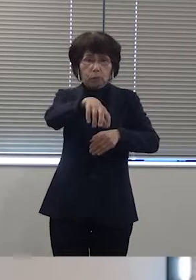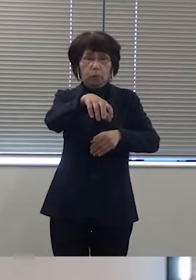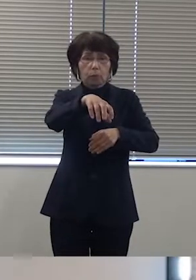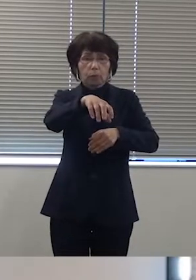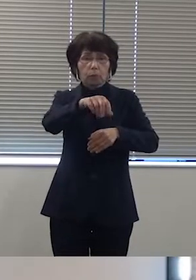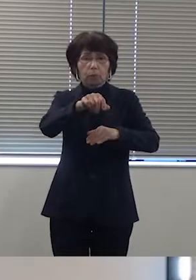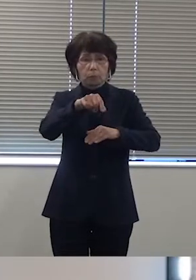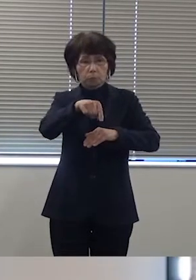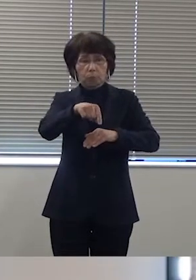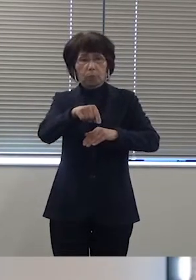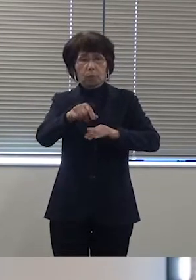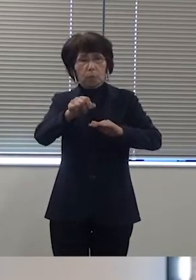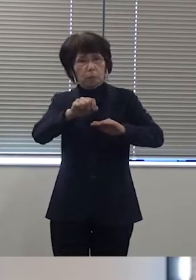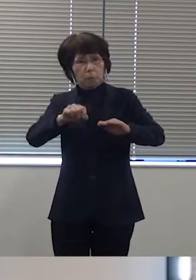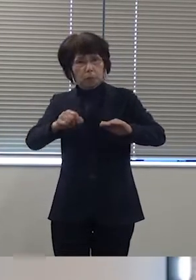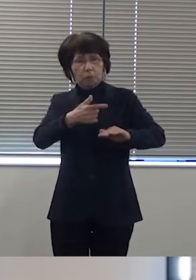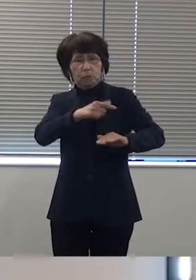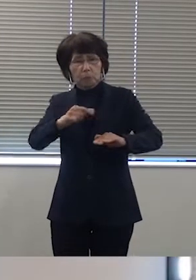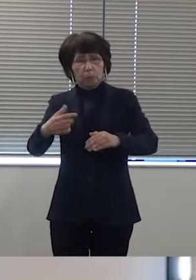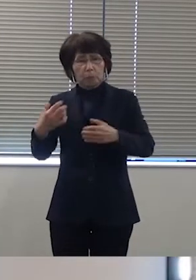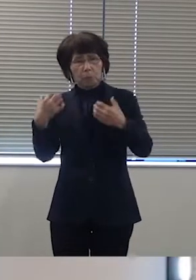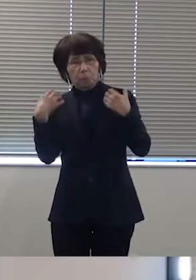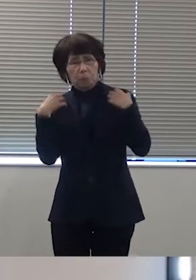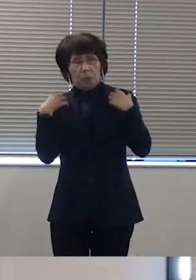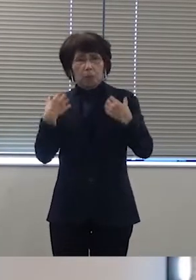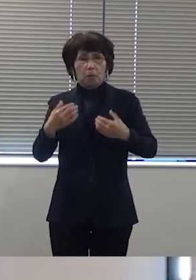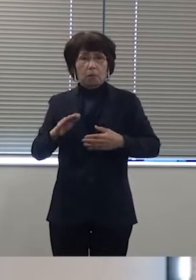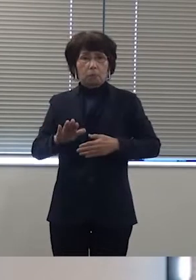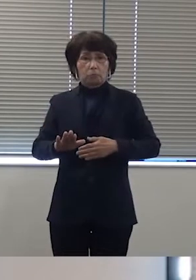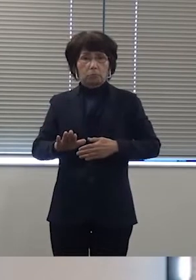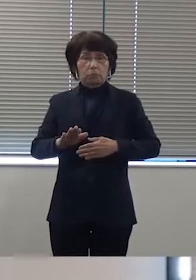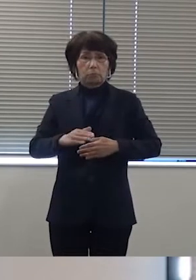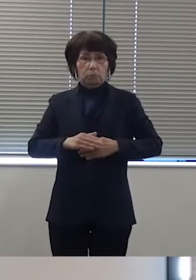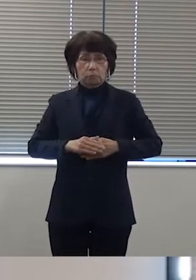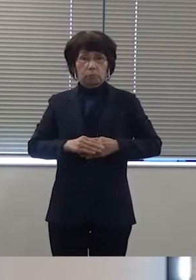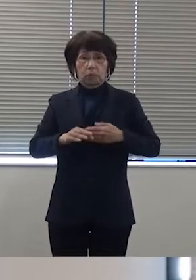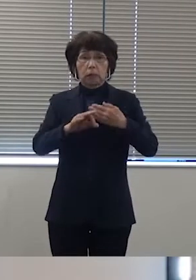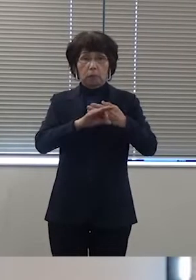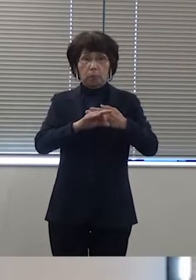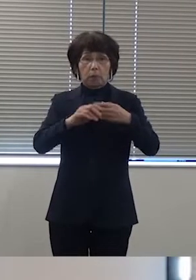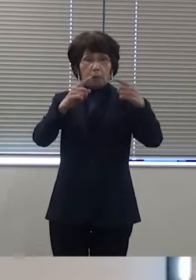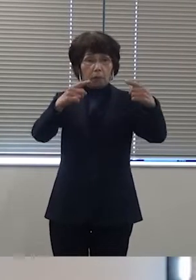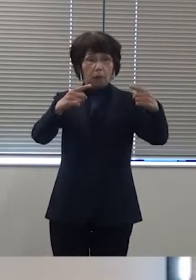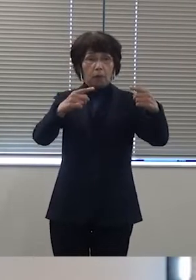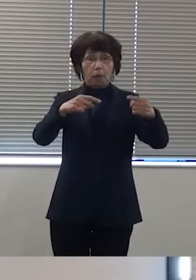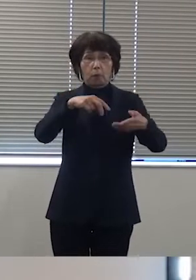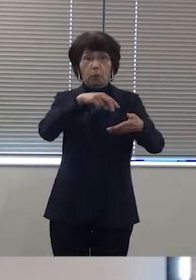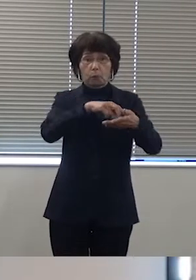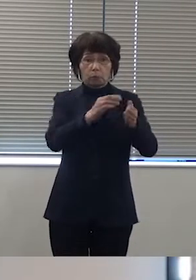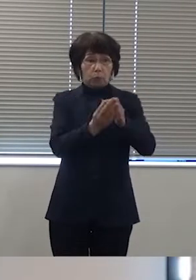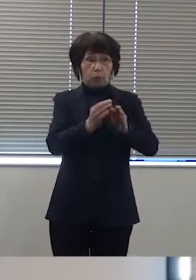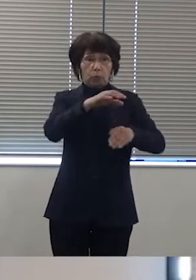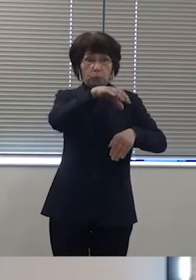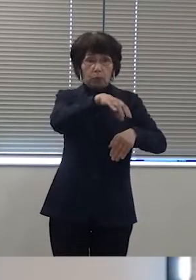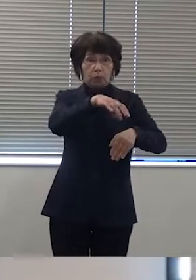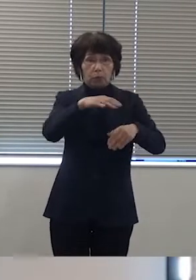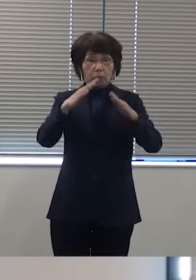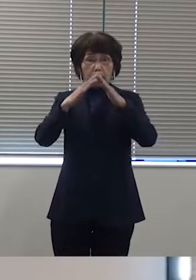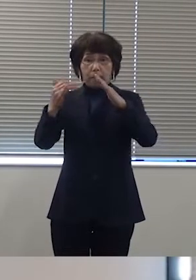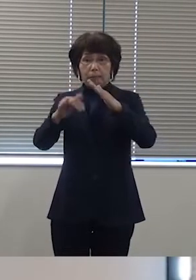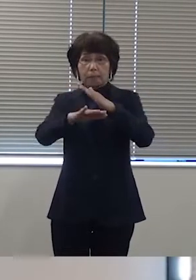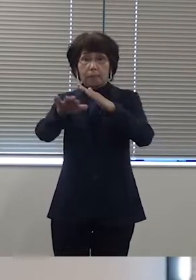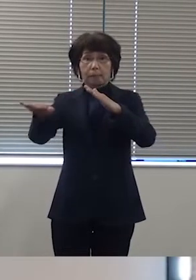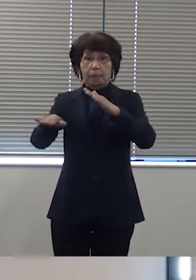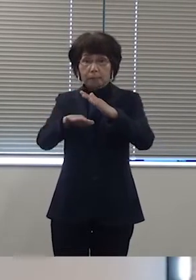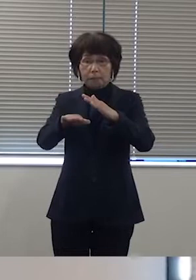当、過重になってきておりまして、例えば公立の保育園、各家庭の連絡用も今でも手書